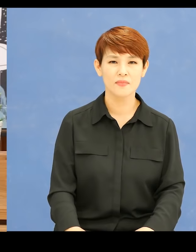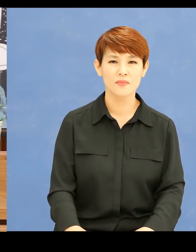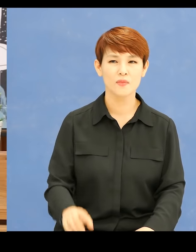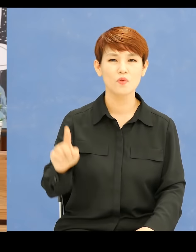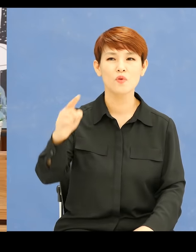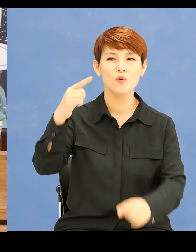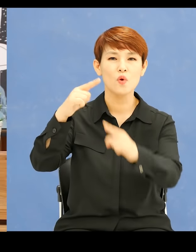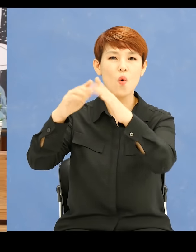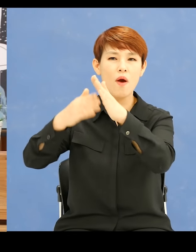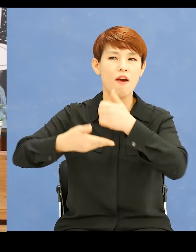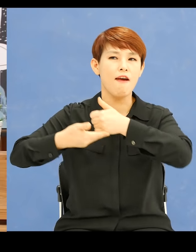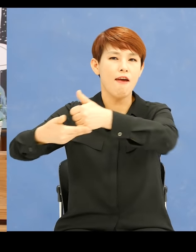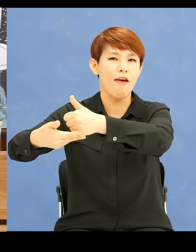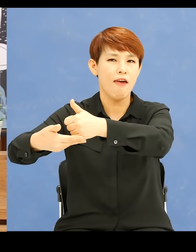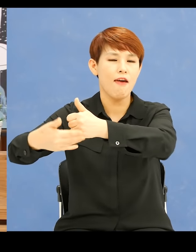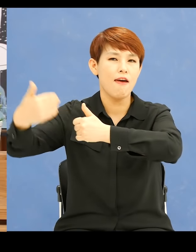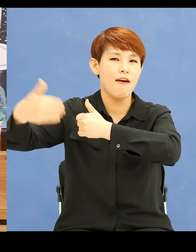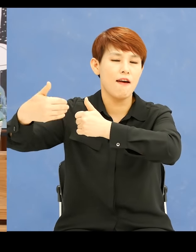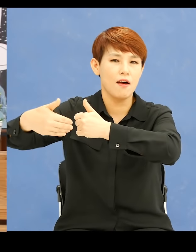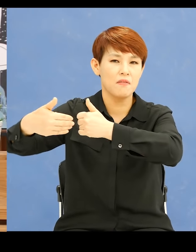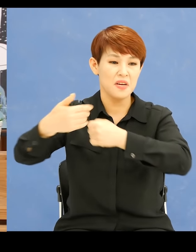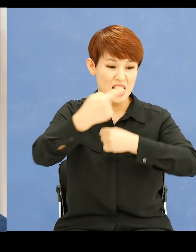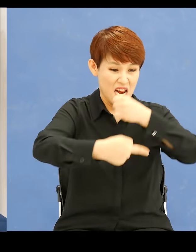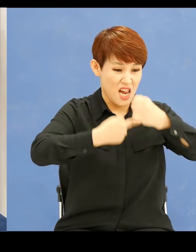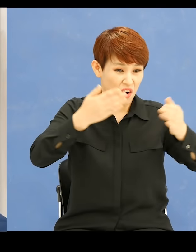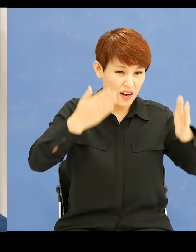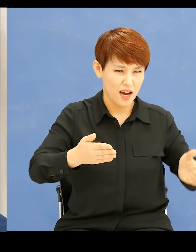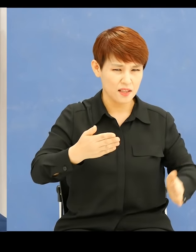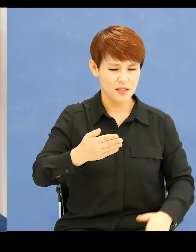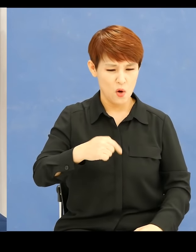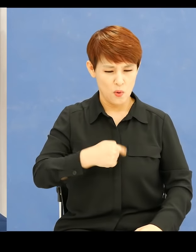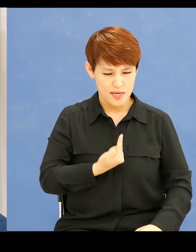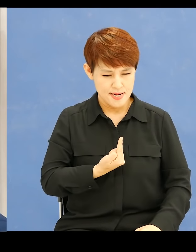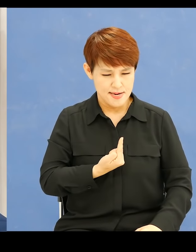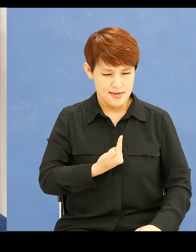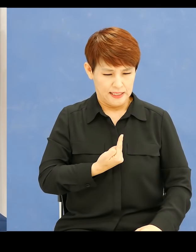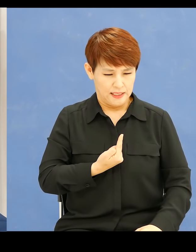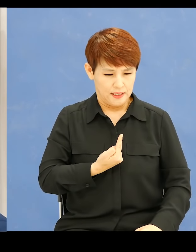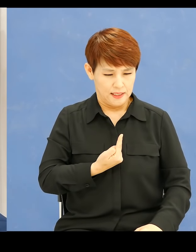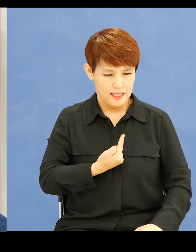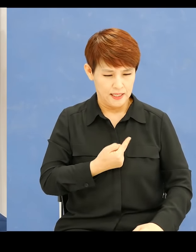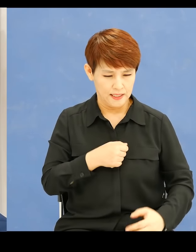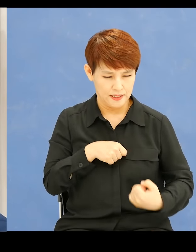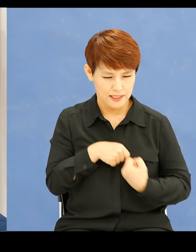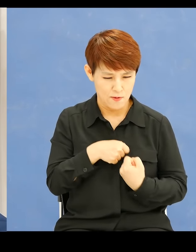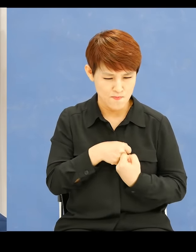이렇게 들어오더라고요. 예, 예. 근데 그 1년 동안은 사실은 저와의 싸움이죠. 그렇죠. 왜냐하면